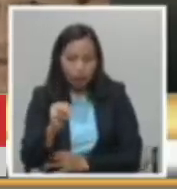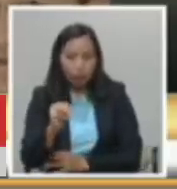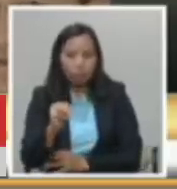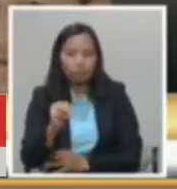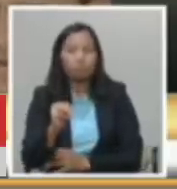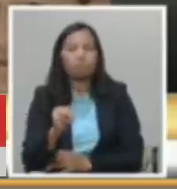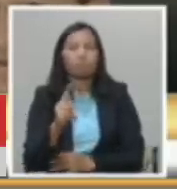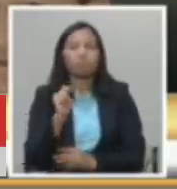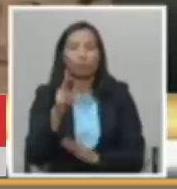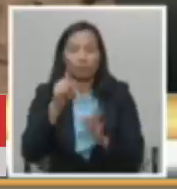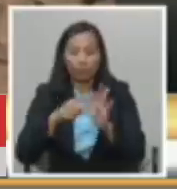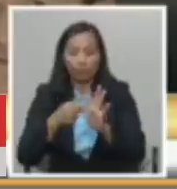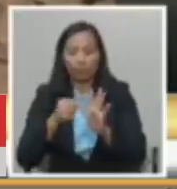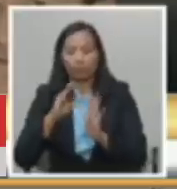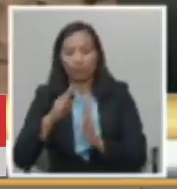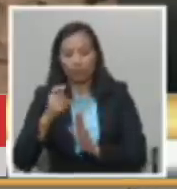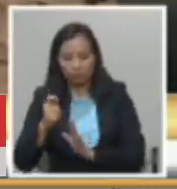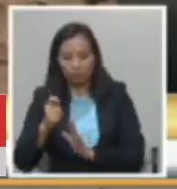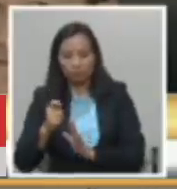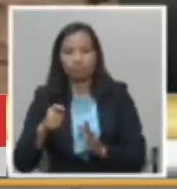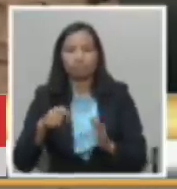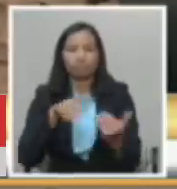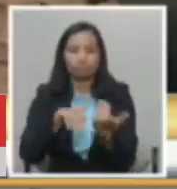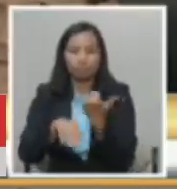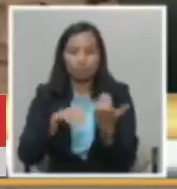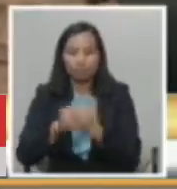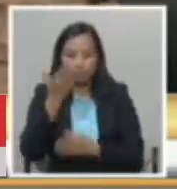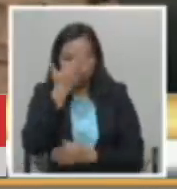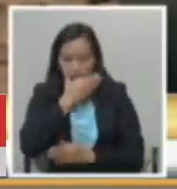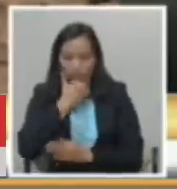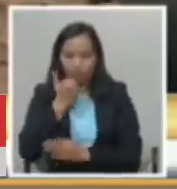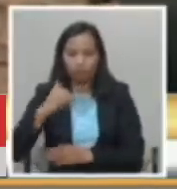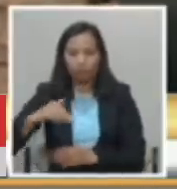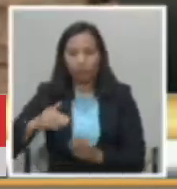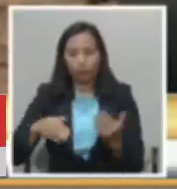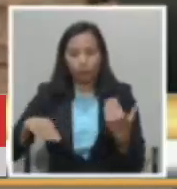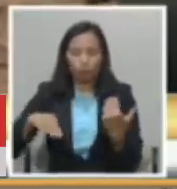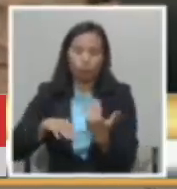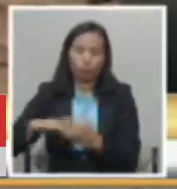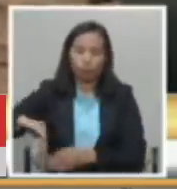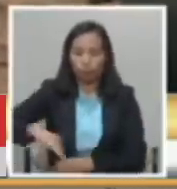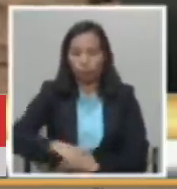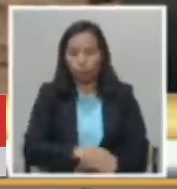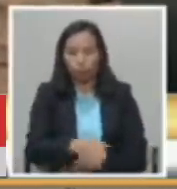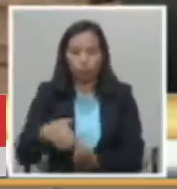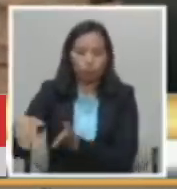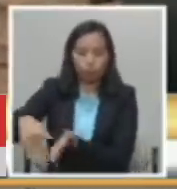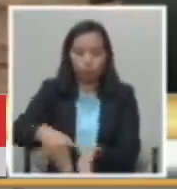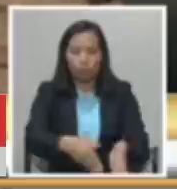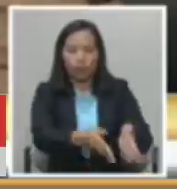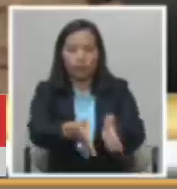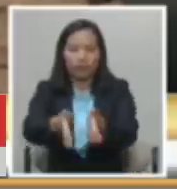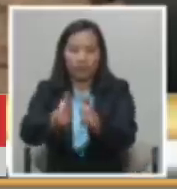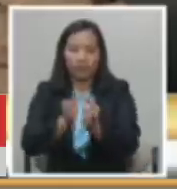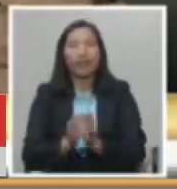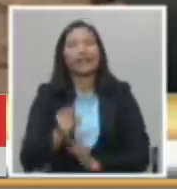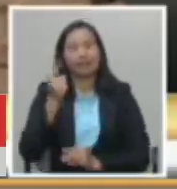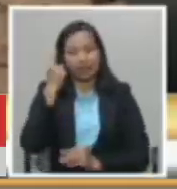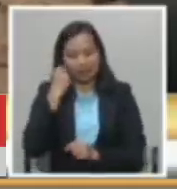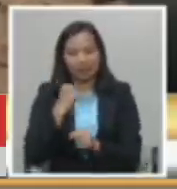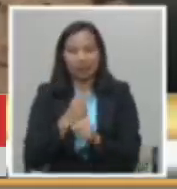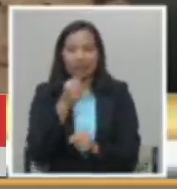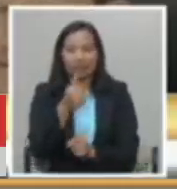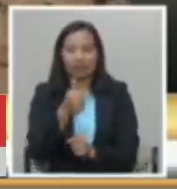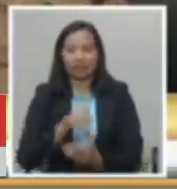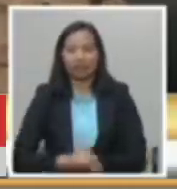ทางนี้เป็นเส้นทางที่สวยงามมากครับเรียบโขงตลอดแนวถ้าจะเรียกว่าเป็นเส้นทางสายโรแมนติกก็ว่าได้นะครับท่านประธาน